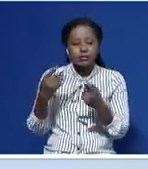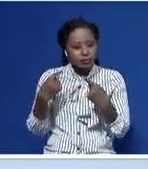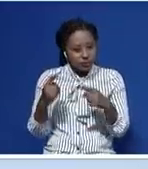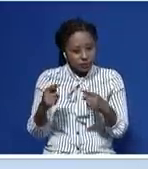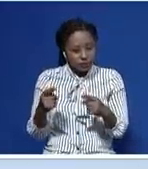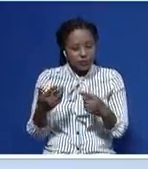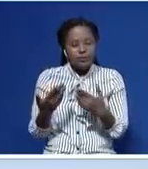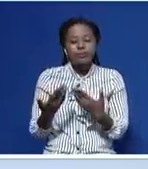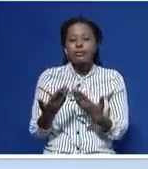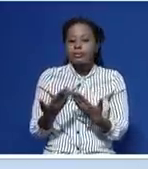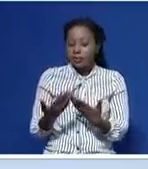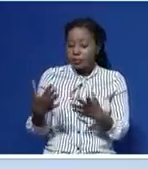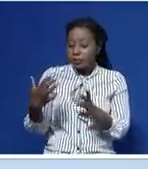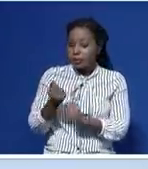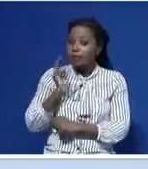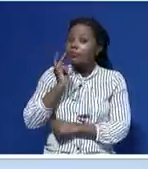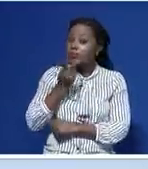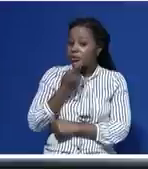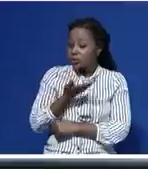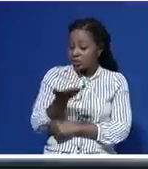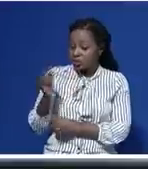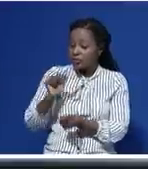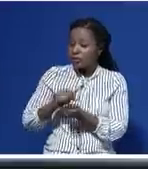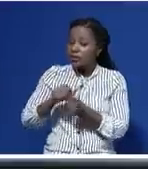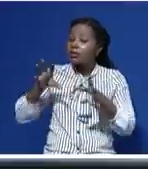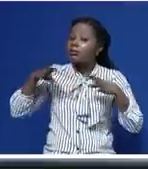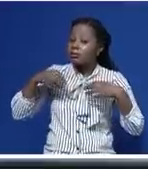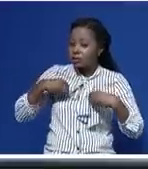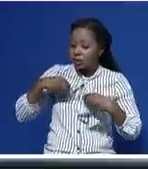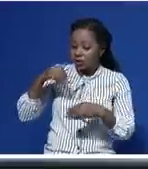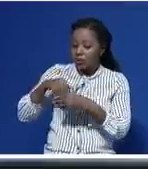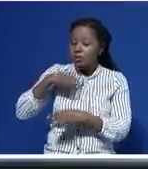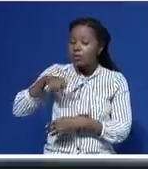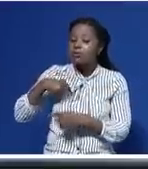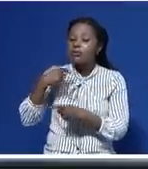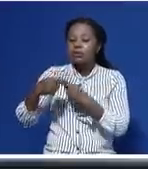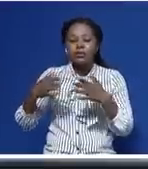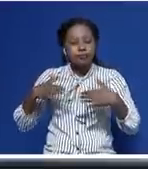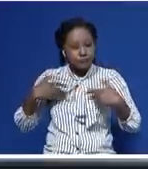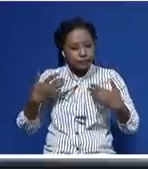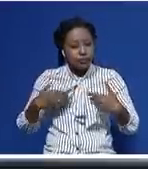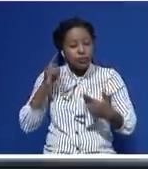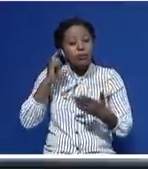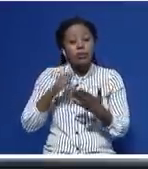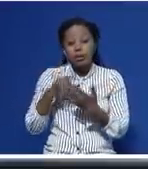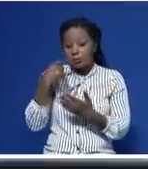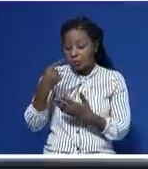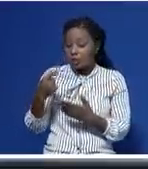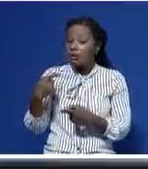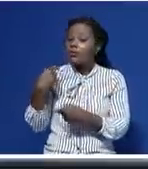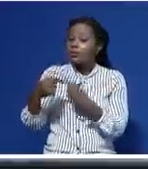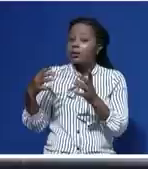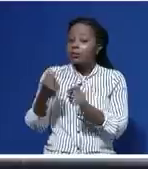Kwa hiyo tunapata mrejesho kwamba bidhaa hizi zinakubalika na wateja wetu wanaendelea kuzifurahia, na ndio maana tumeendelea